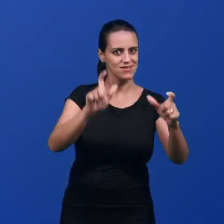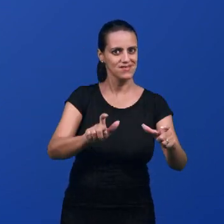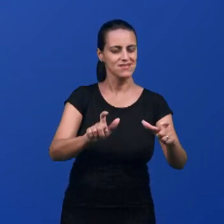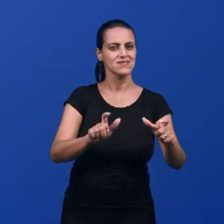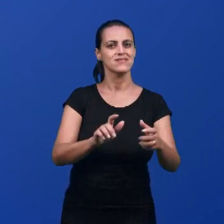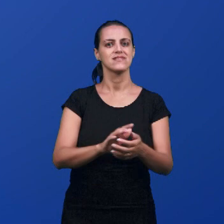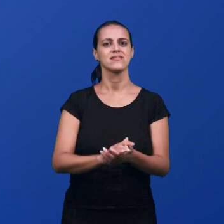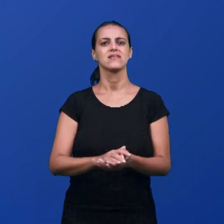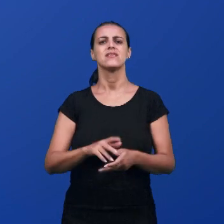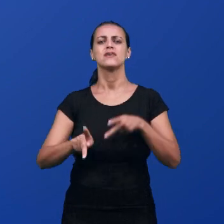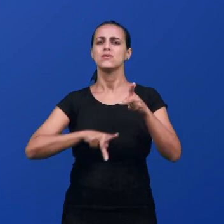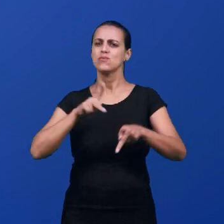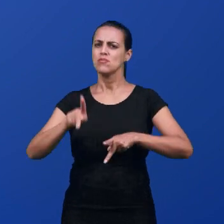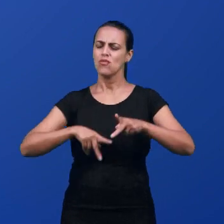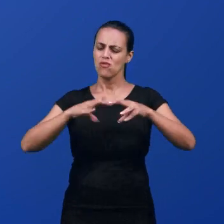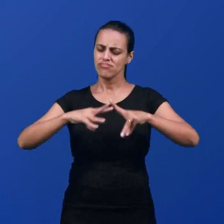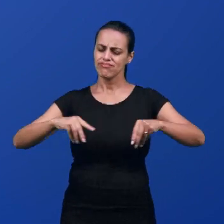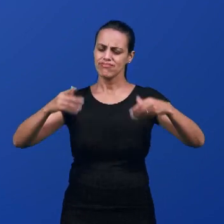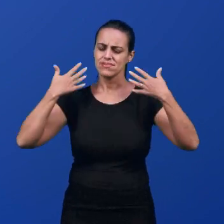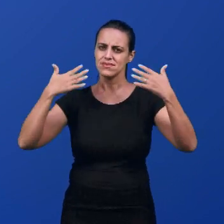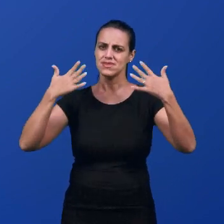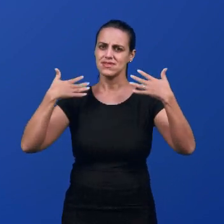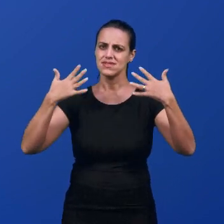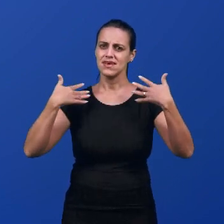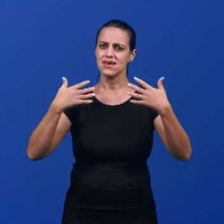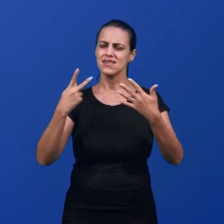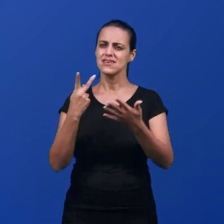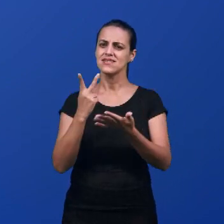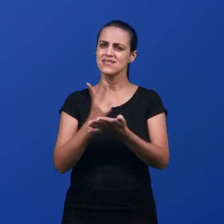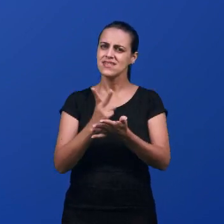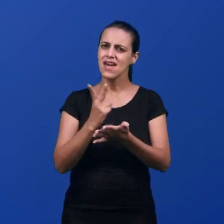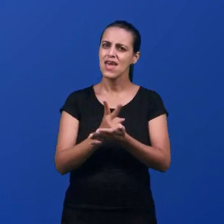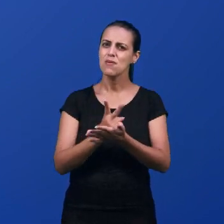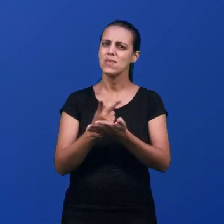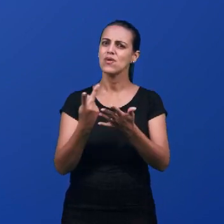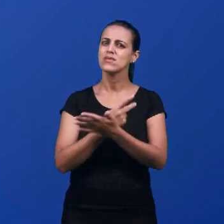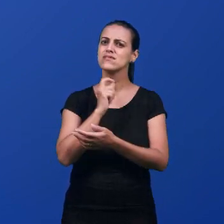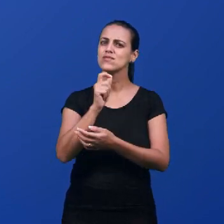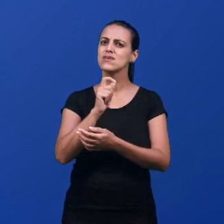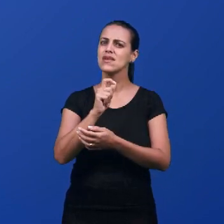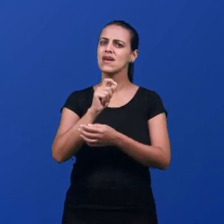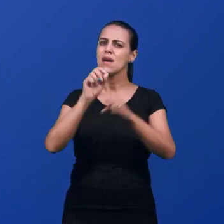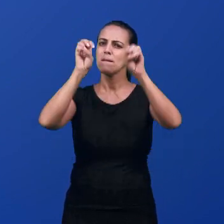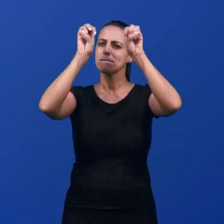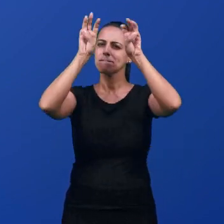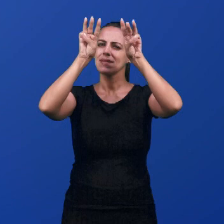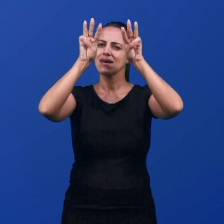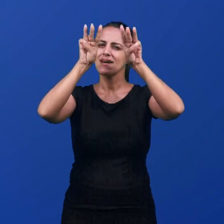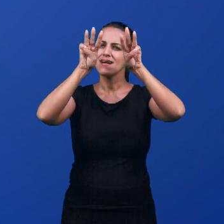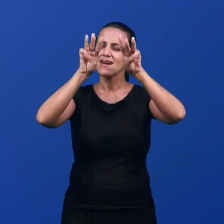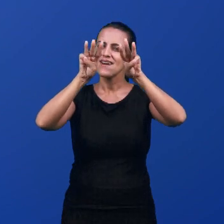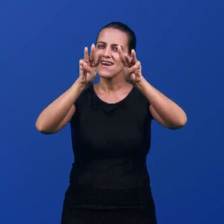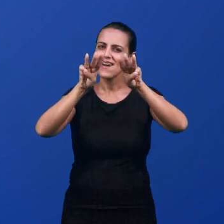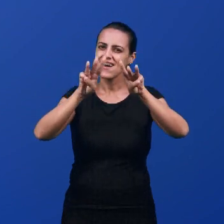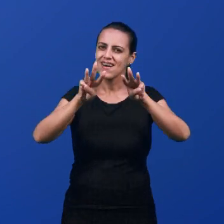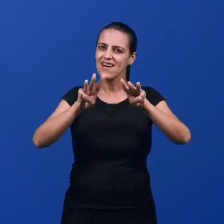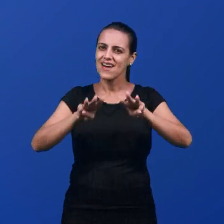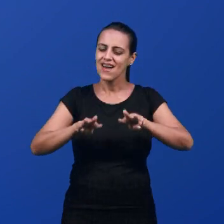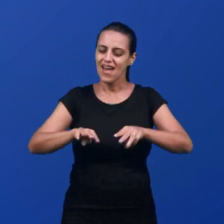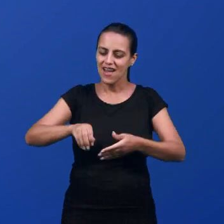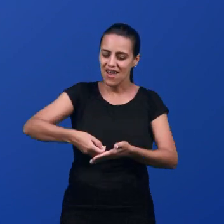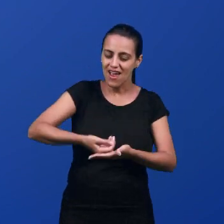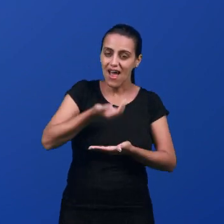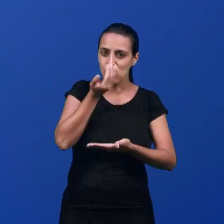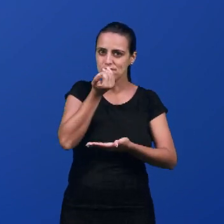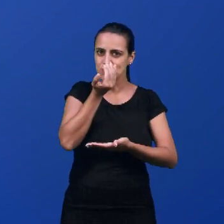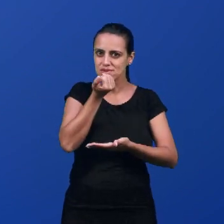Et comme le peuple dans le désert faisait se passer avec eux, c'est que la manne que le Seigneur envoyait